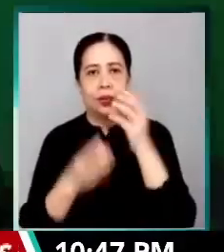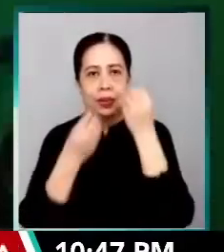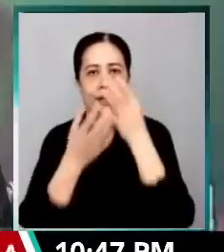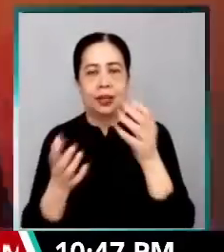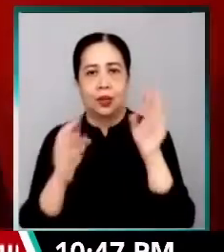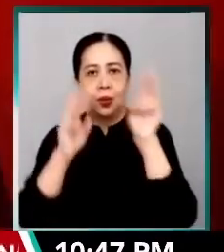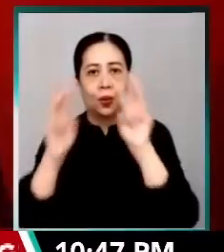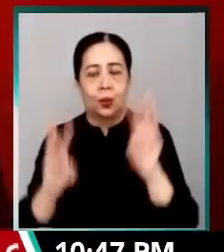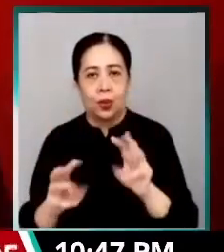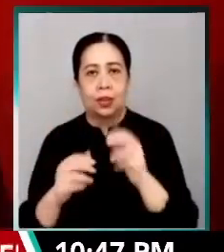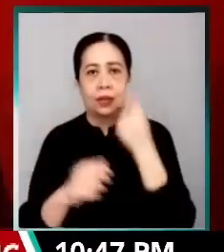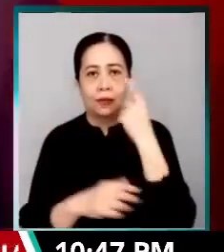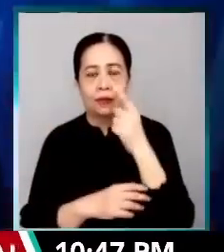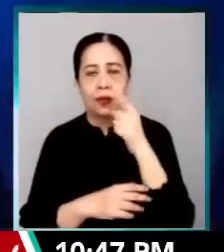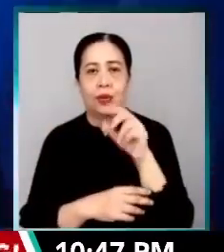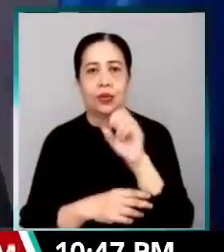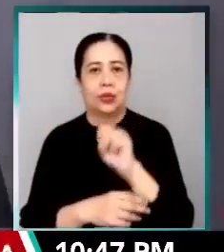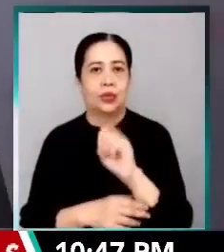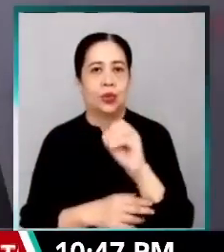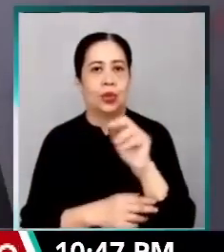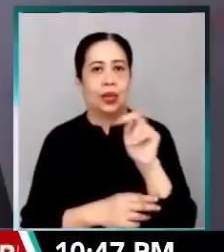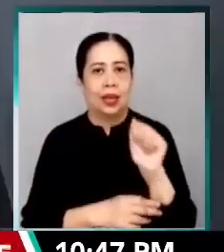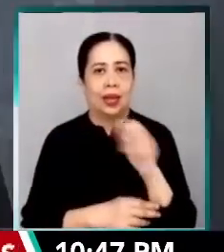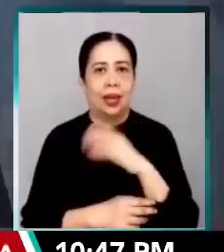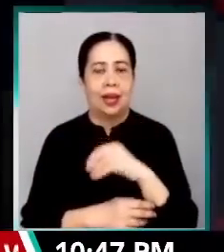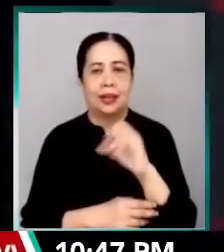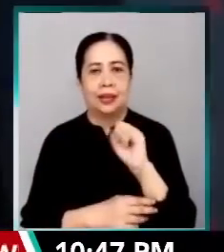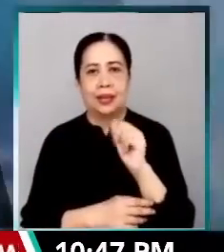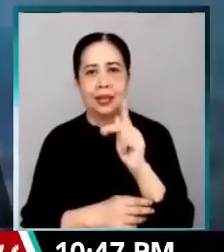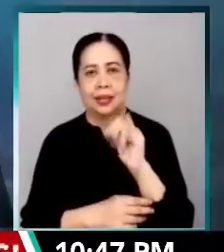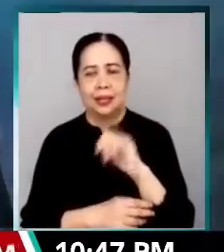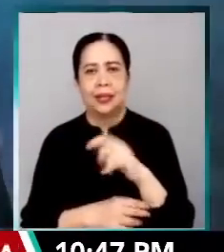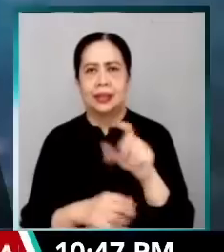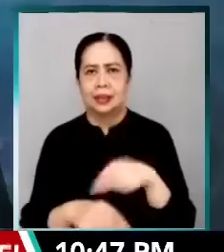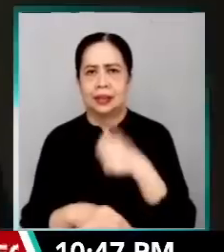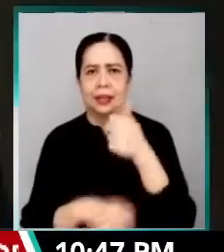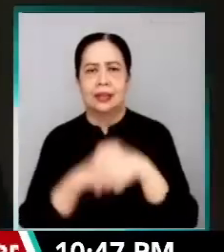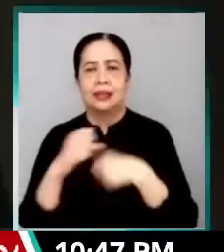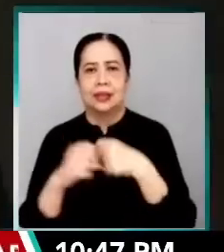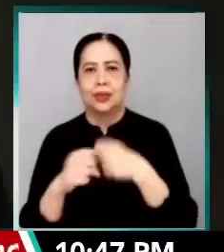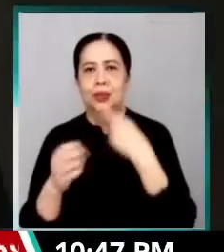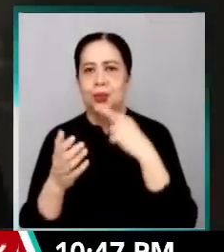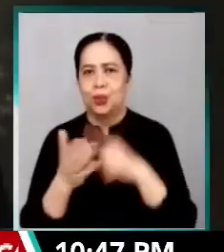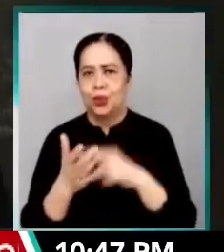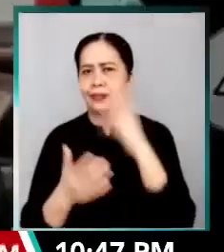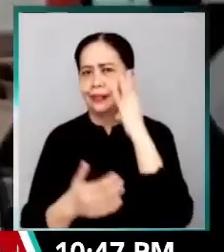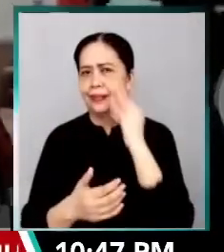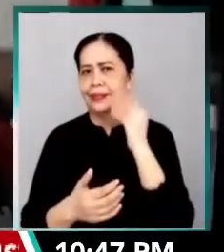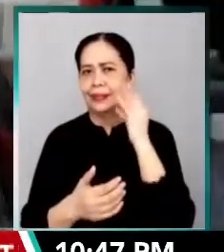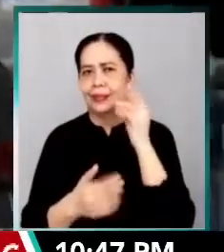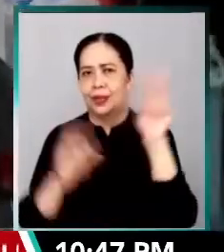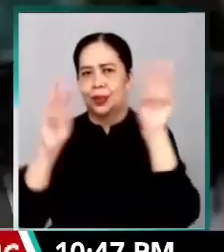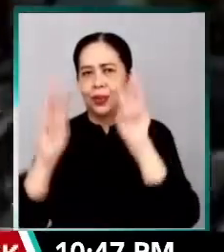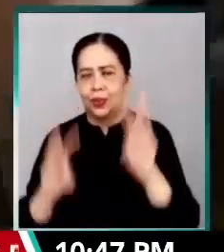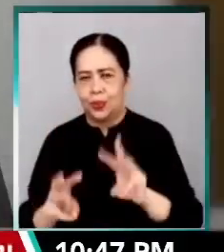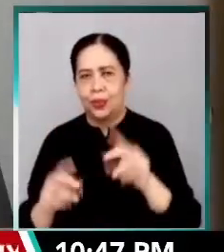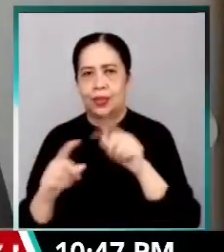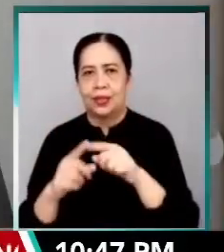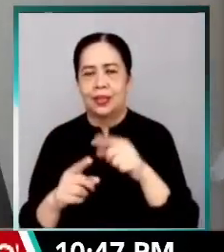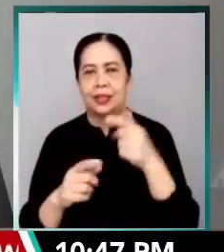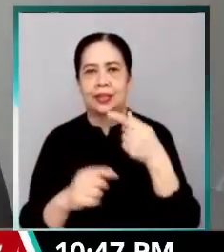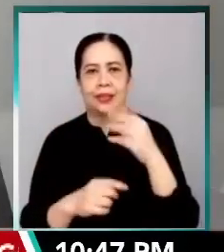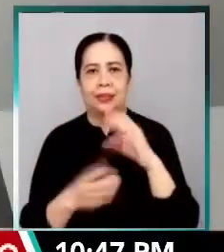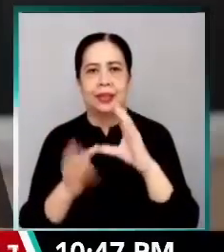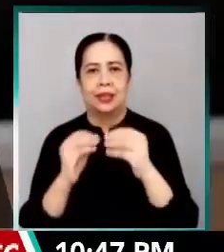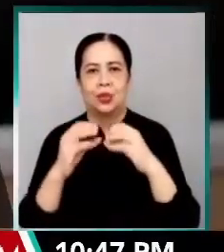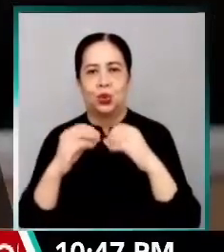forecast para sa State of the Nation at saksi. Mahigit isang dekada namang reporter at veterano ng mga bagyo coverage si GMA Integrated News